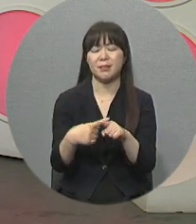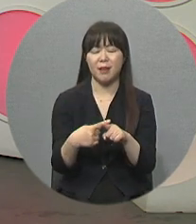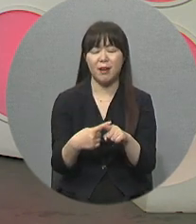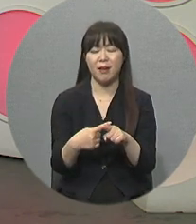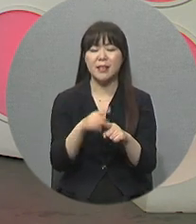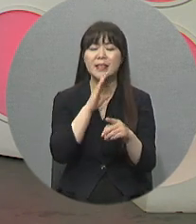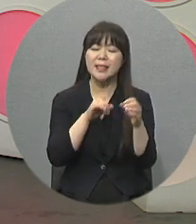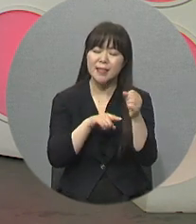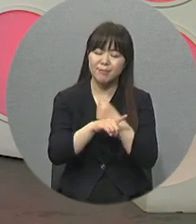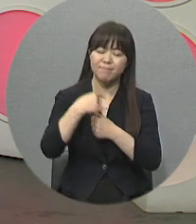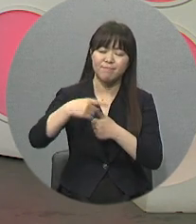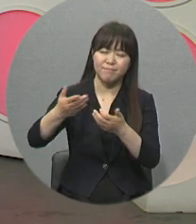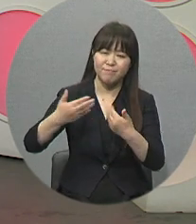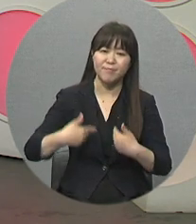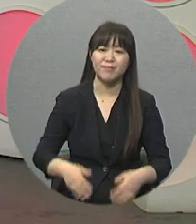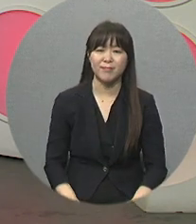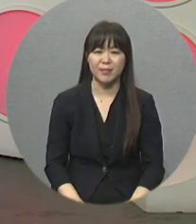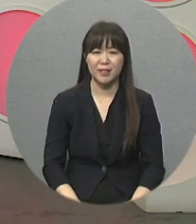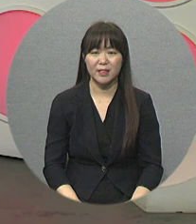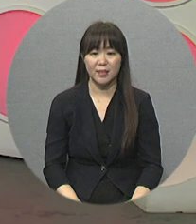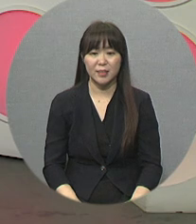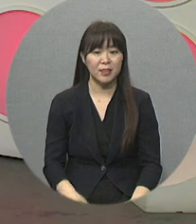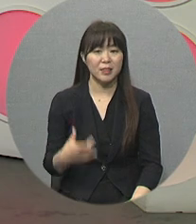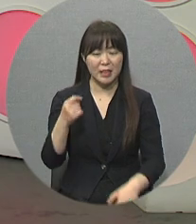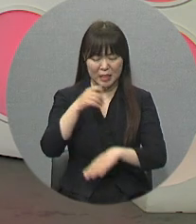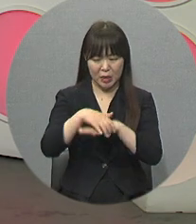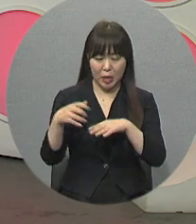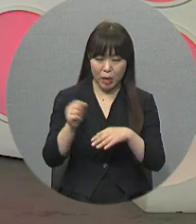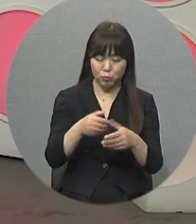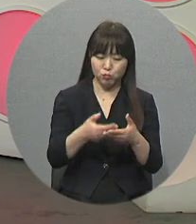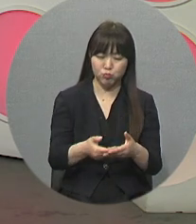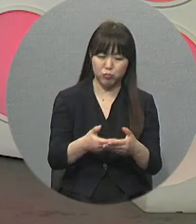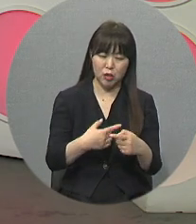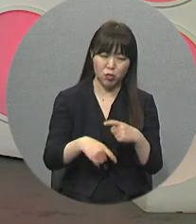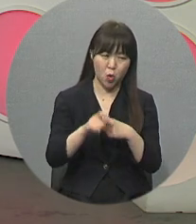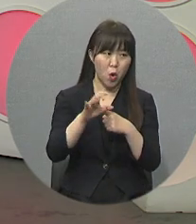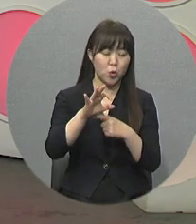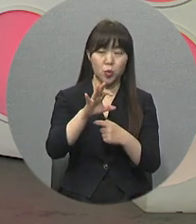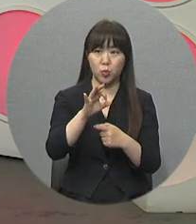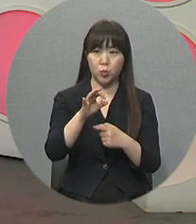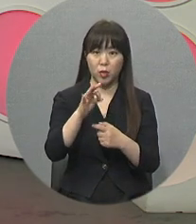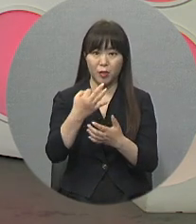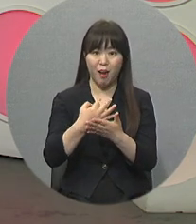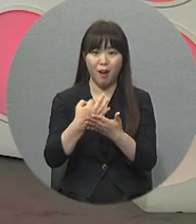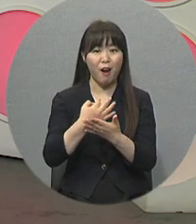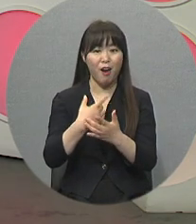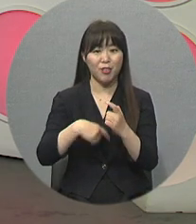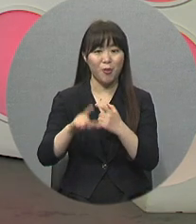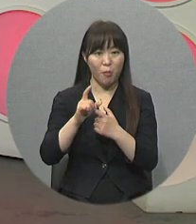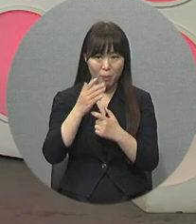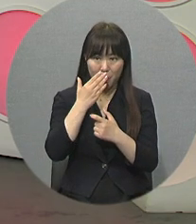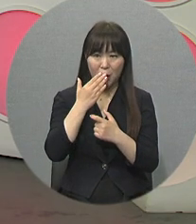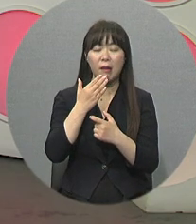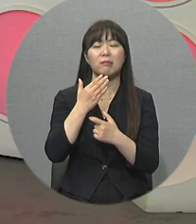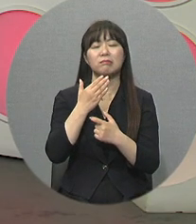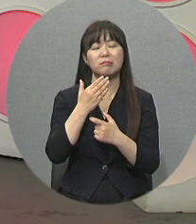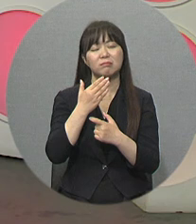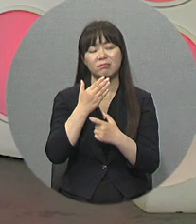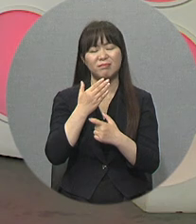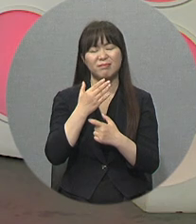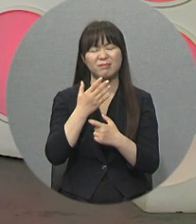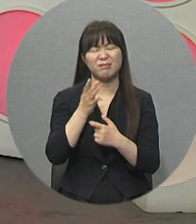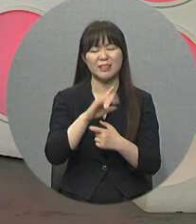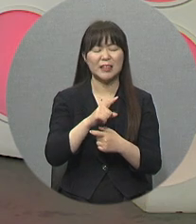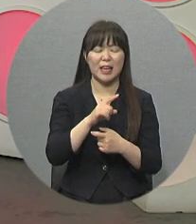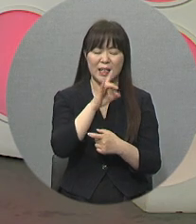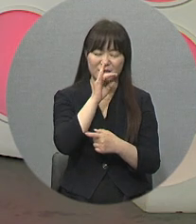그래요. 옛날에 그럼요. 그 작전으로 모래를 넣으면은 네. 이 무게가 더 나가서 돈 받잖아. 네. 야, 감동입니다. 네. 우리